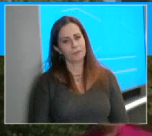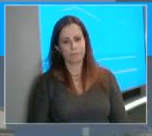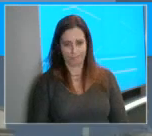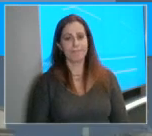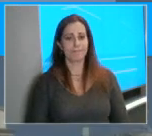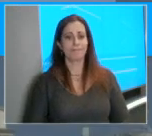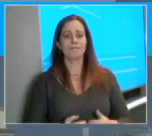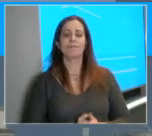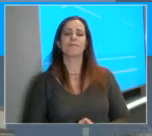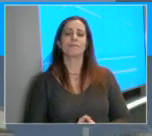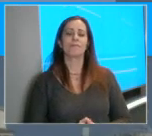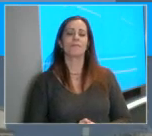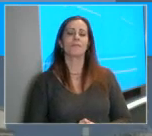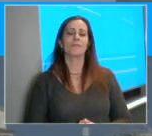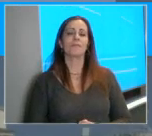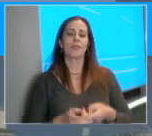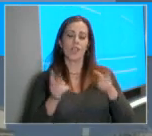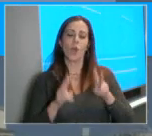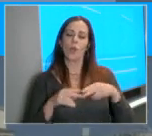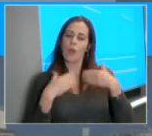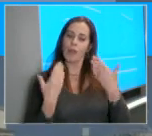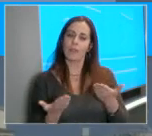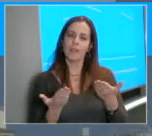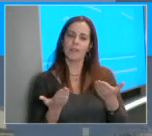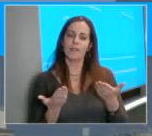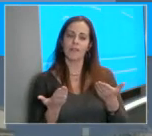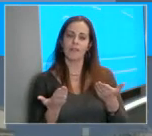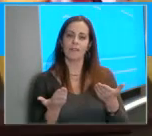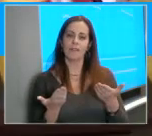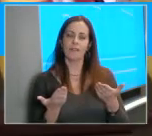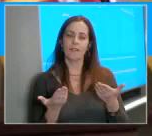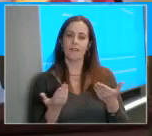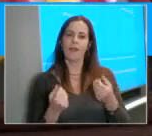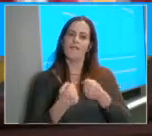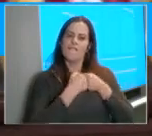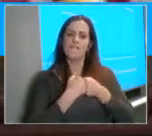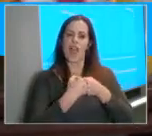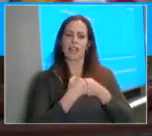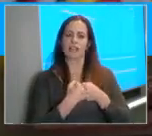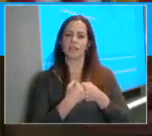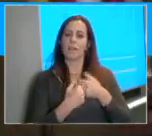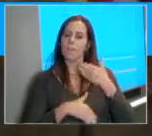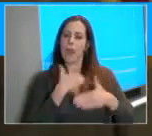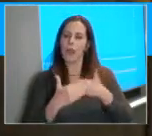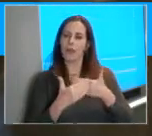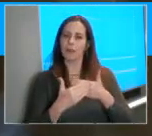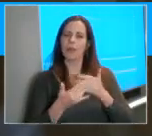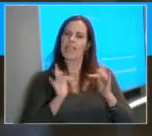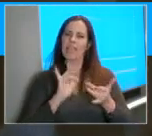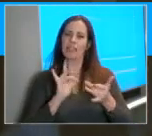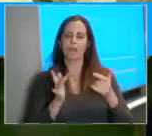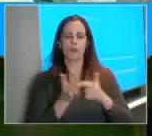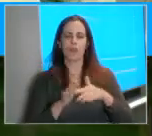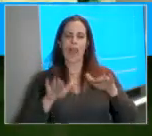חיצוניות למערכת הפוליטית יוכלו לתת לה איזשהו פייט, הייתי אומר, איזשהו מהלך נגדי